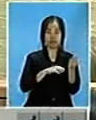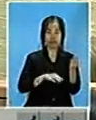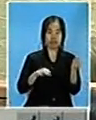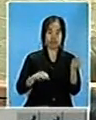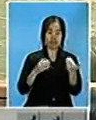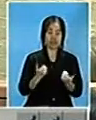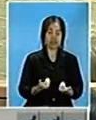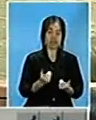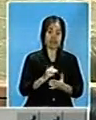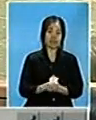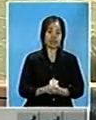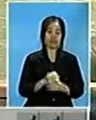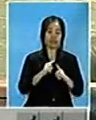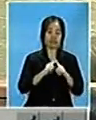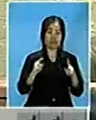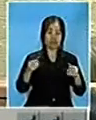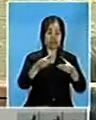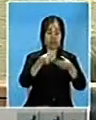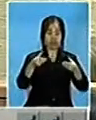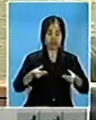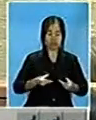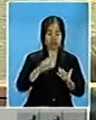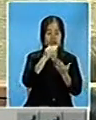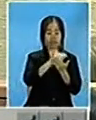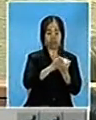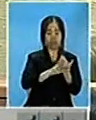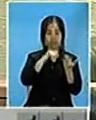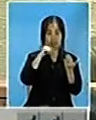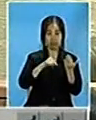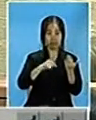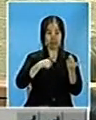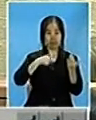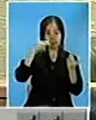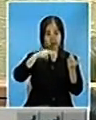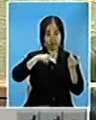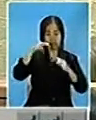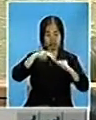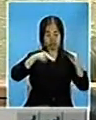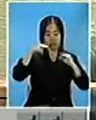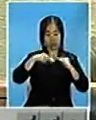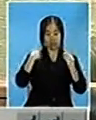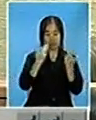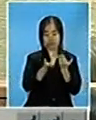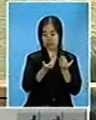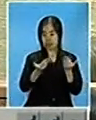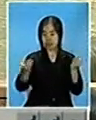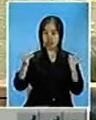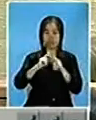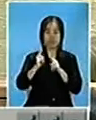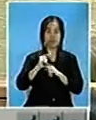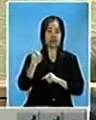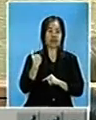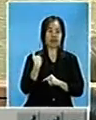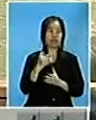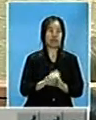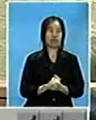นี้แต่ว่ารายงานที่ท่านทั้งหมดเหล่านี้เนี่ยผมดูรายงานในหลายๆฉบับนะครับไม่ว่าจะเป็นราย